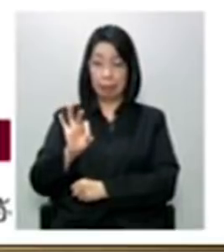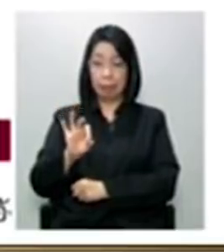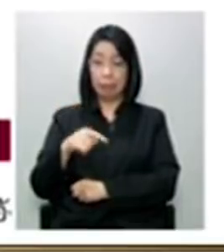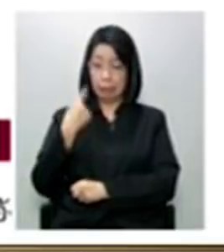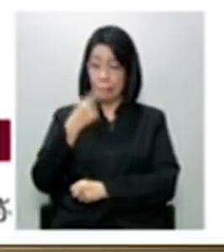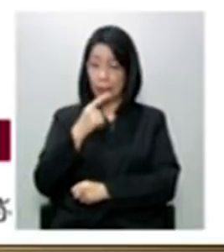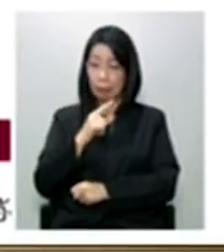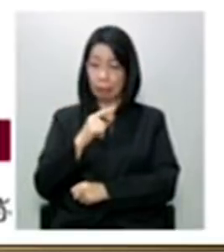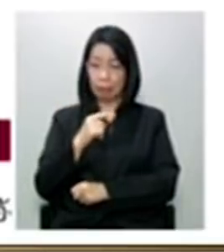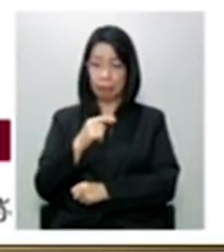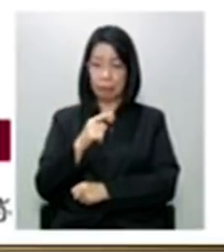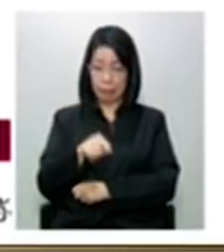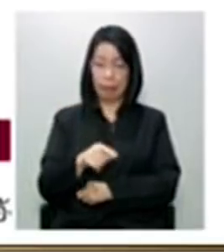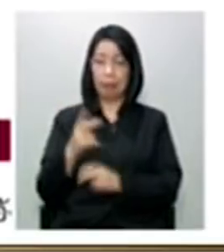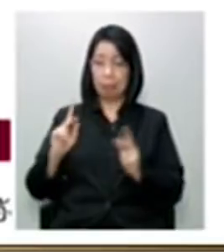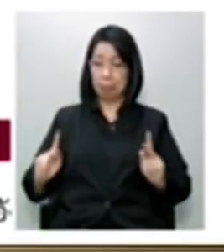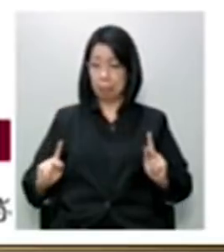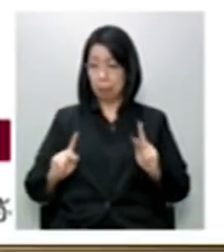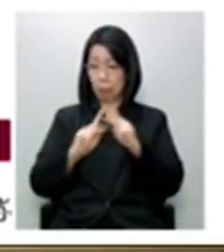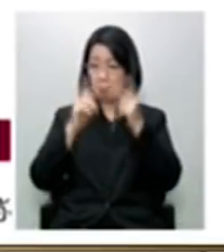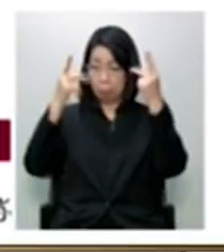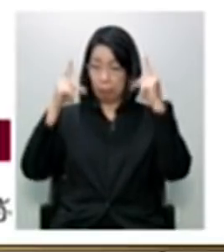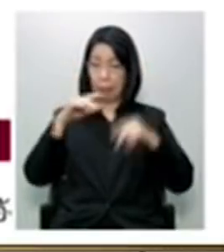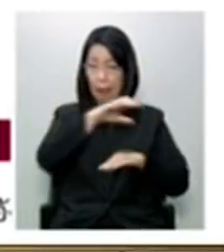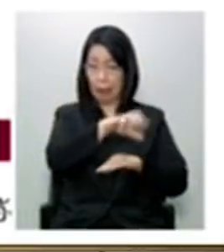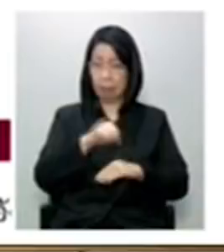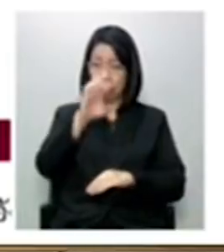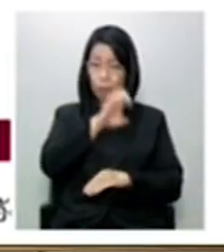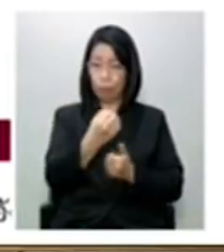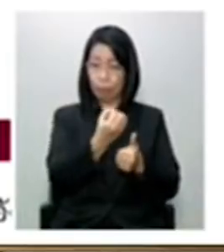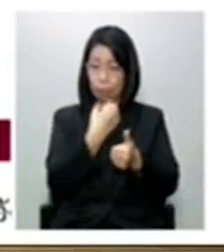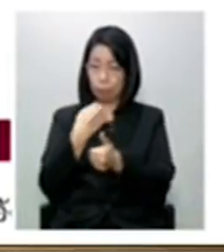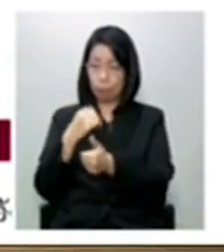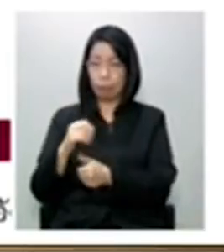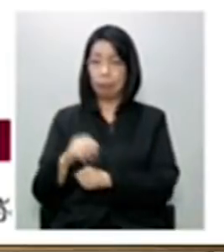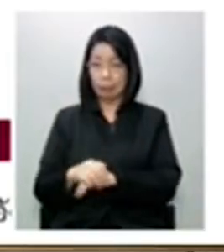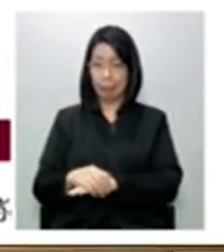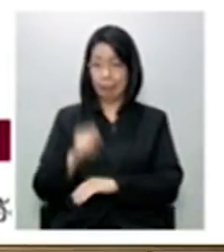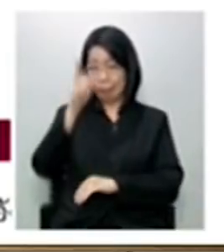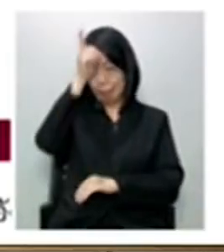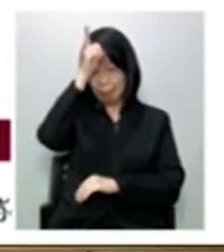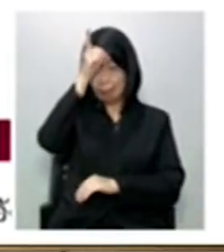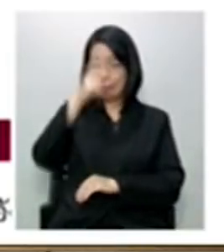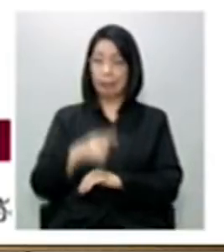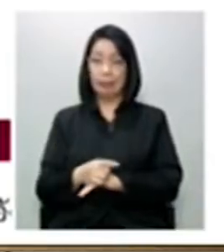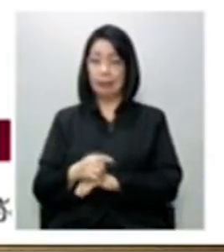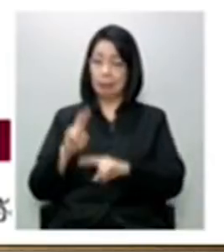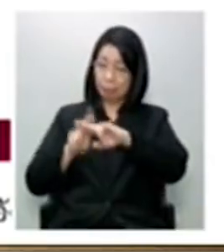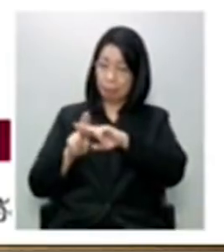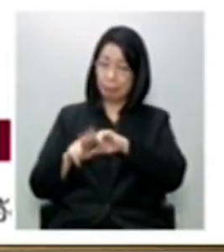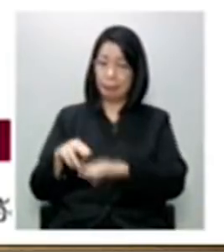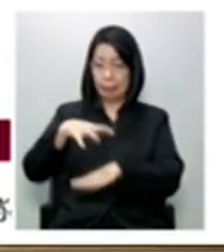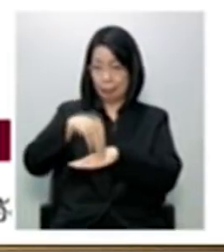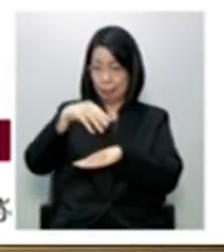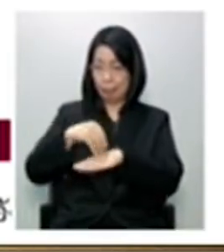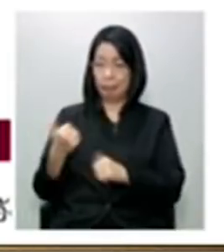การบริหารที่ดินจากการป่าไม้จากสแกนดิเนเวียอย่างเช่นสวีเดนอย่างเช่นเดนมาร์กอธิบดีป่าไม้